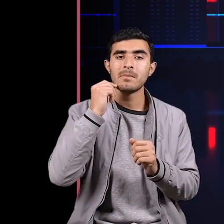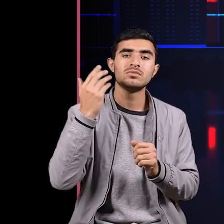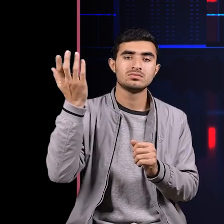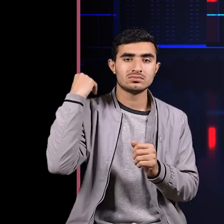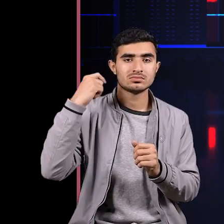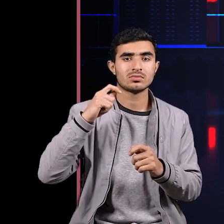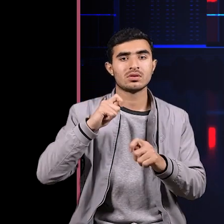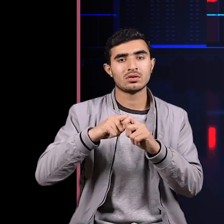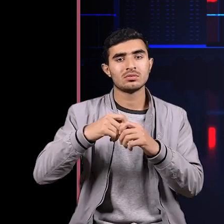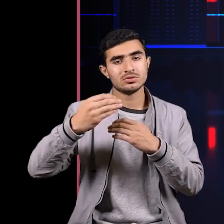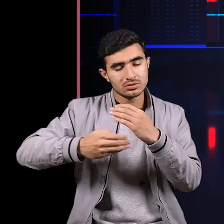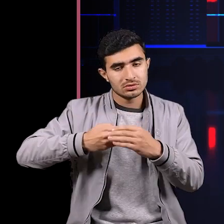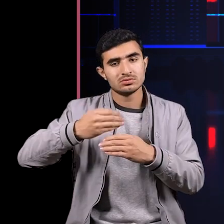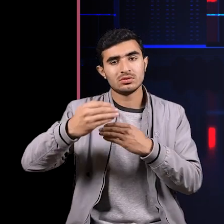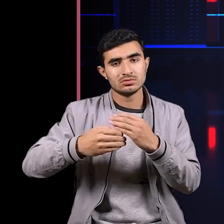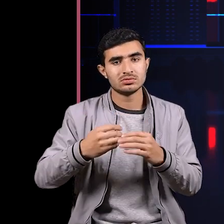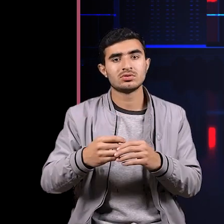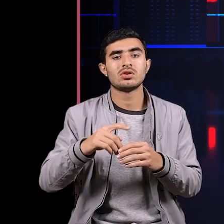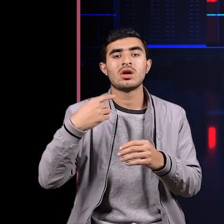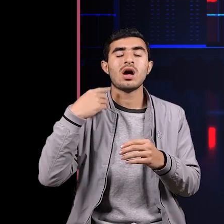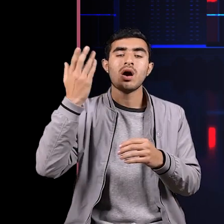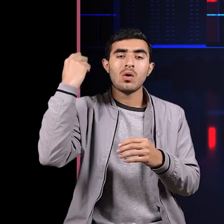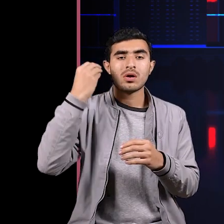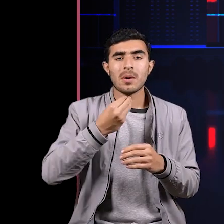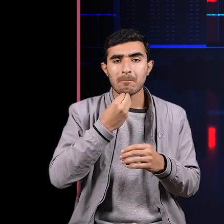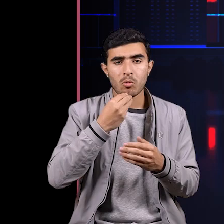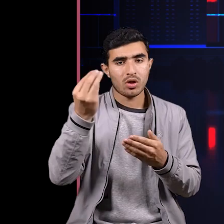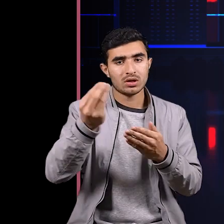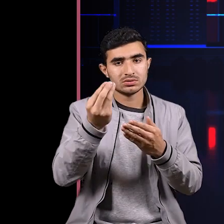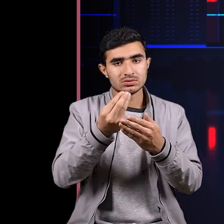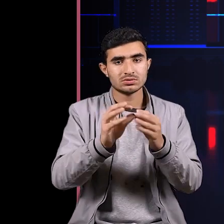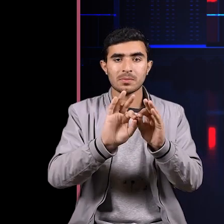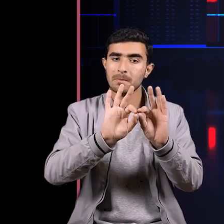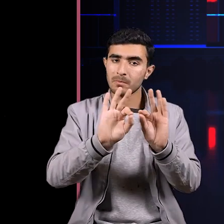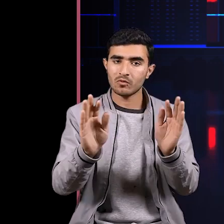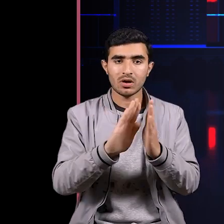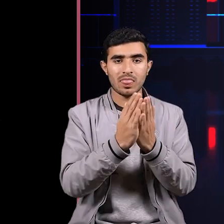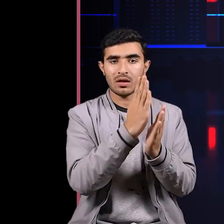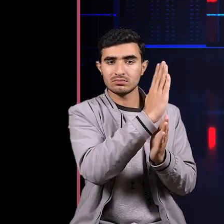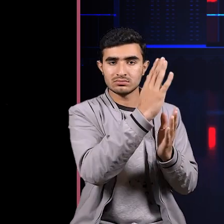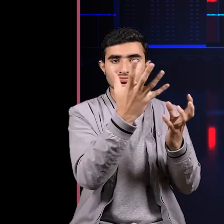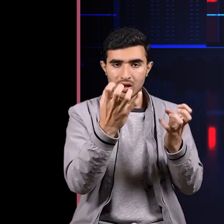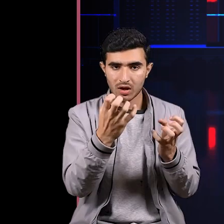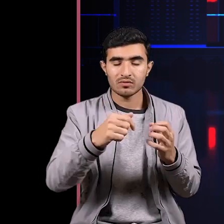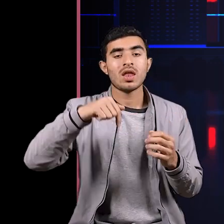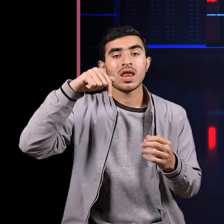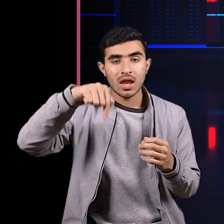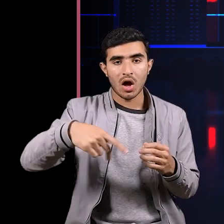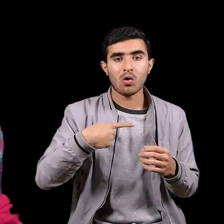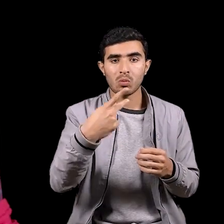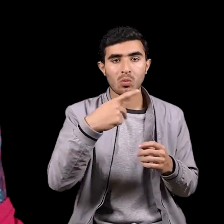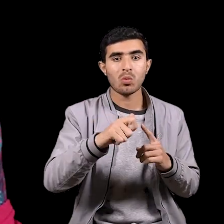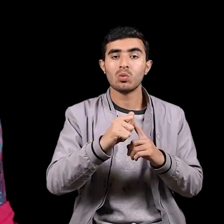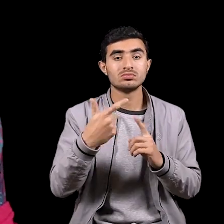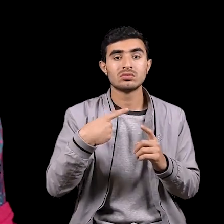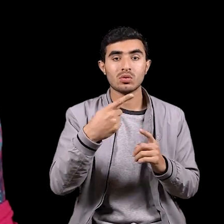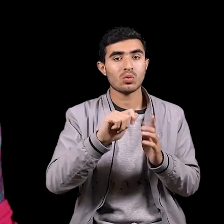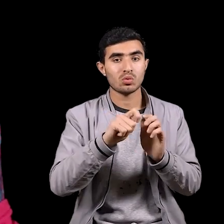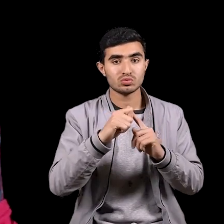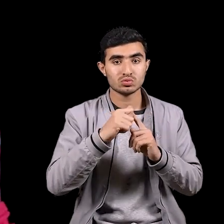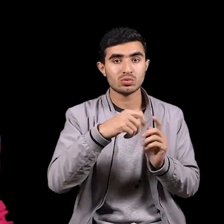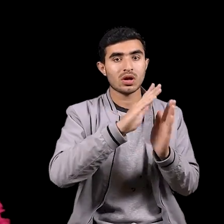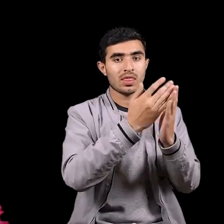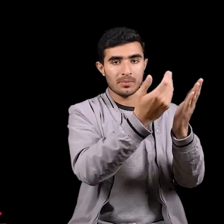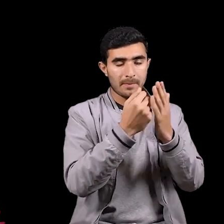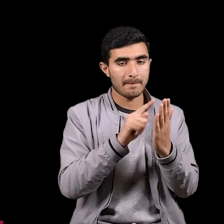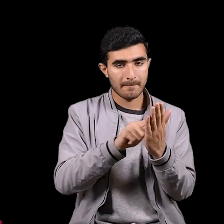वो सारी चीज़ें हमारे बड़े लिख कर चले गए। जिस हमें देखना है, जिस समय उनकी तरफ ध्यान देना है, तो उसी की लिहाज से हमें कोशिश